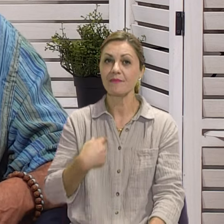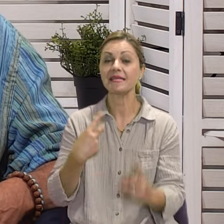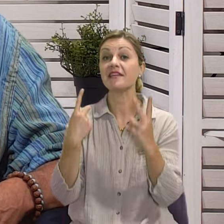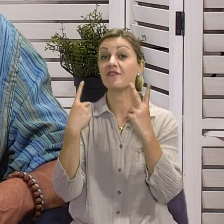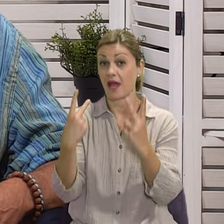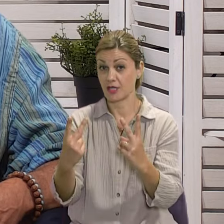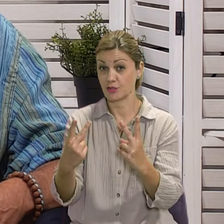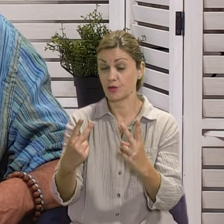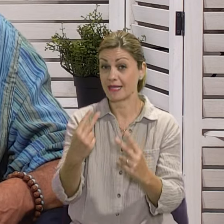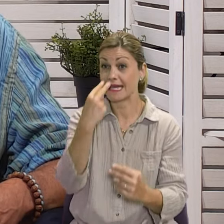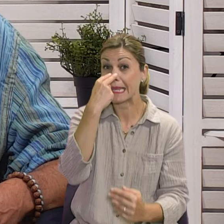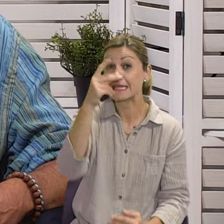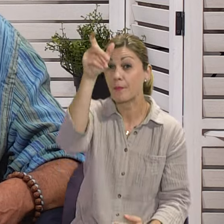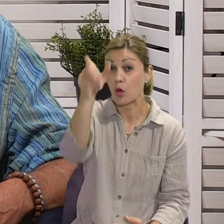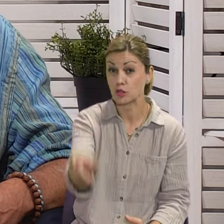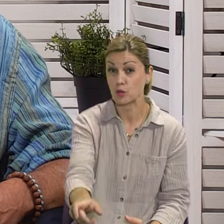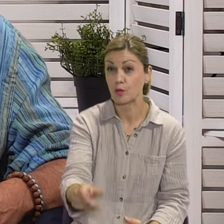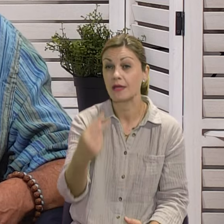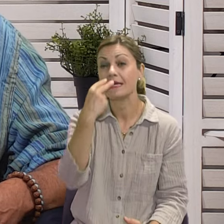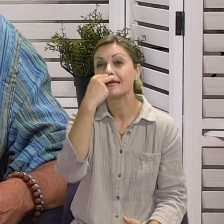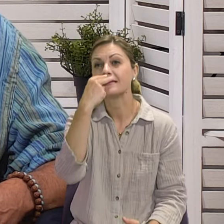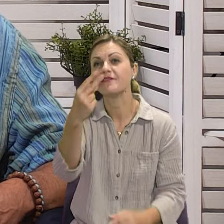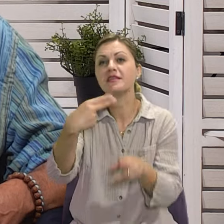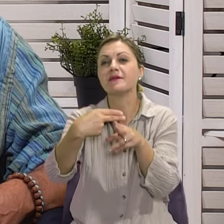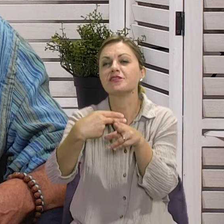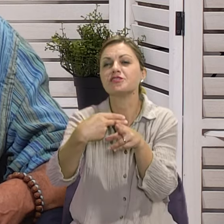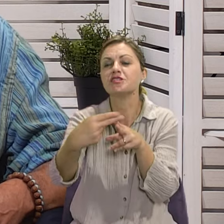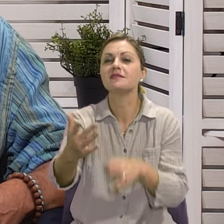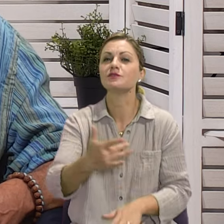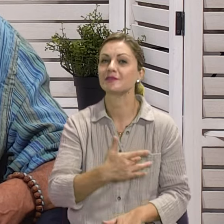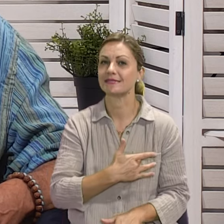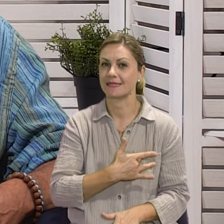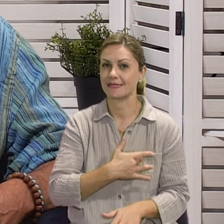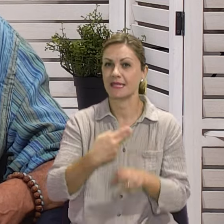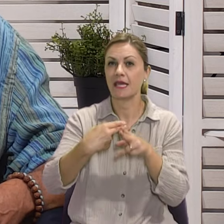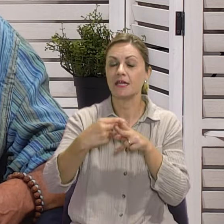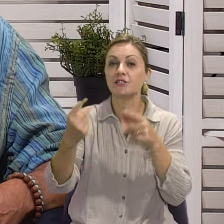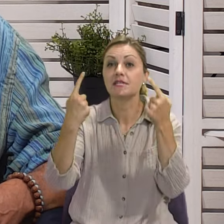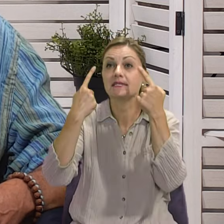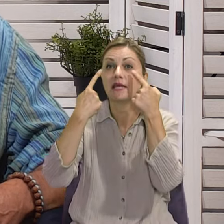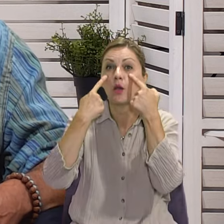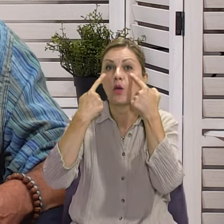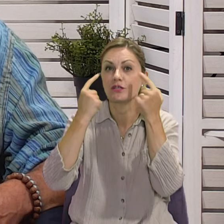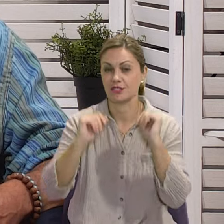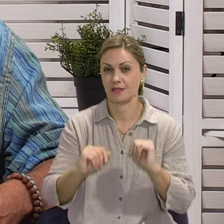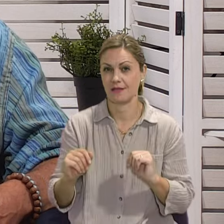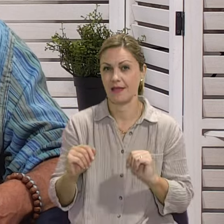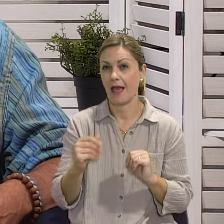namjeru. Da vidim otvoreno srce i da čim osjetim da neko igra ispo